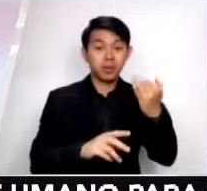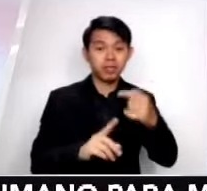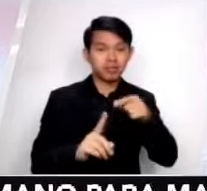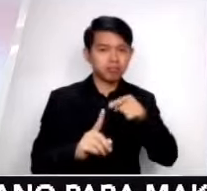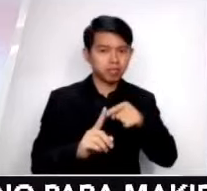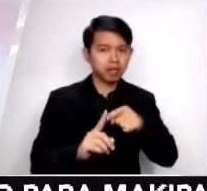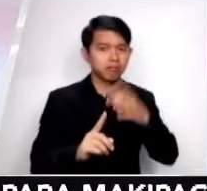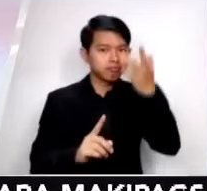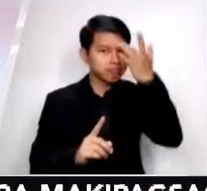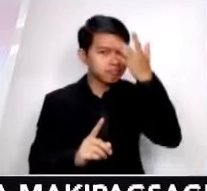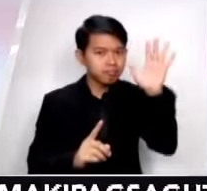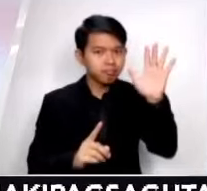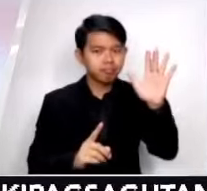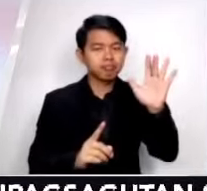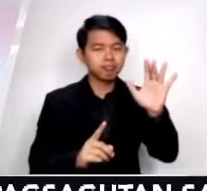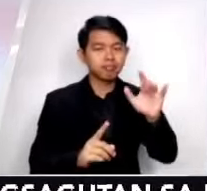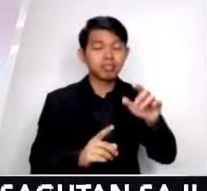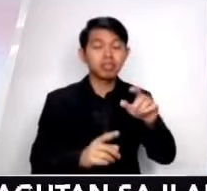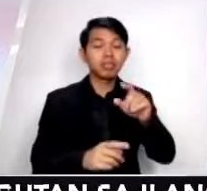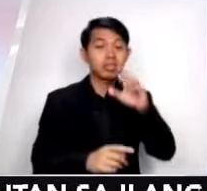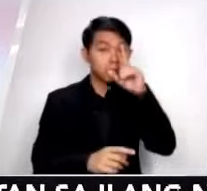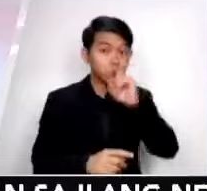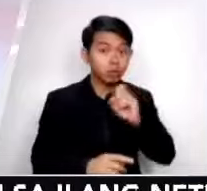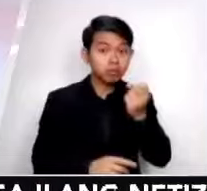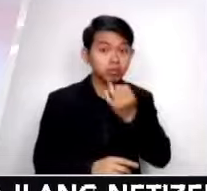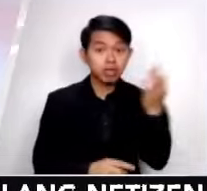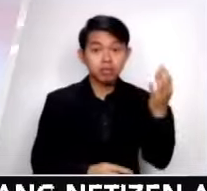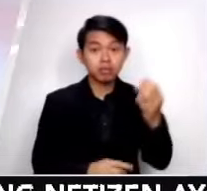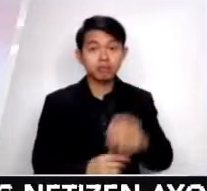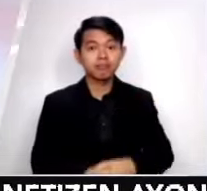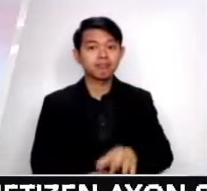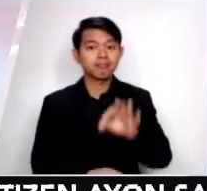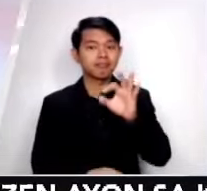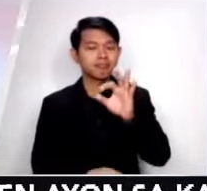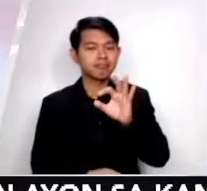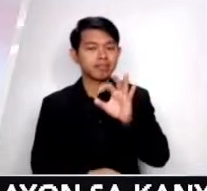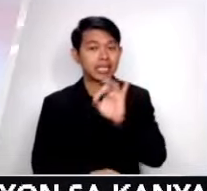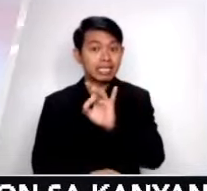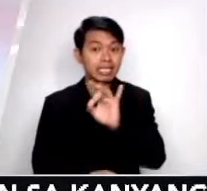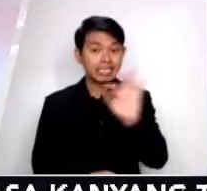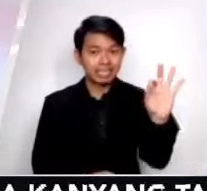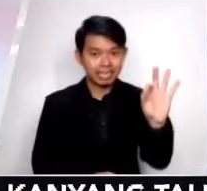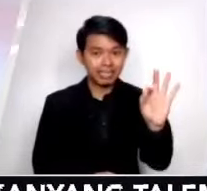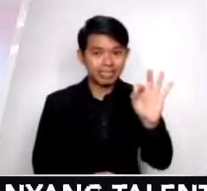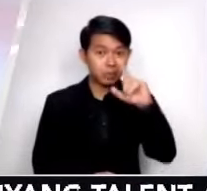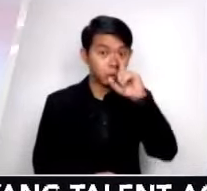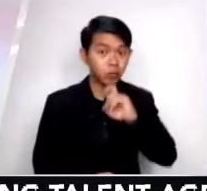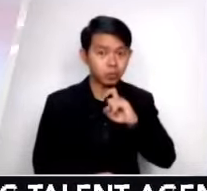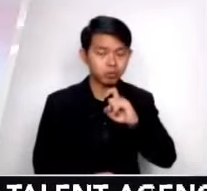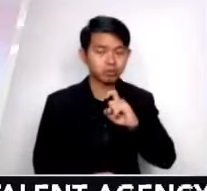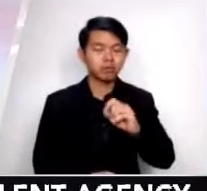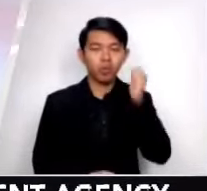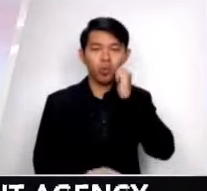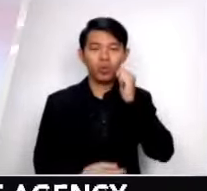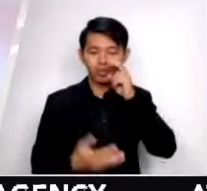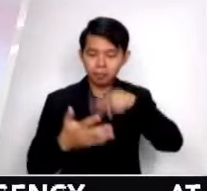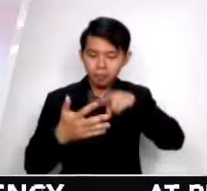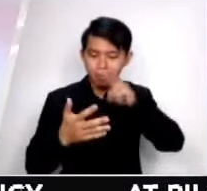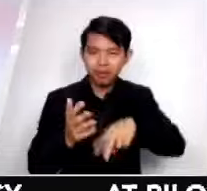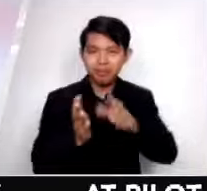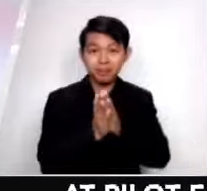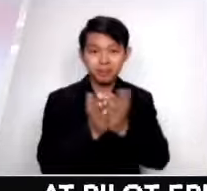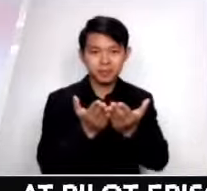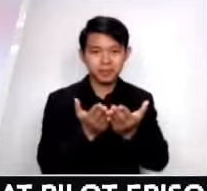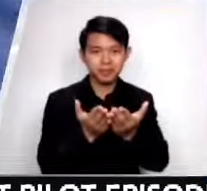na 69 o 79 ang madalas na pagbabasa ng libro. Pusuan na yan sa report ni